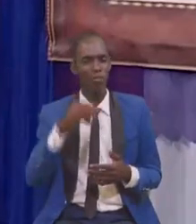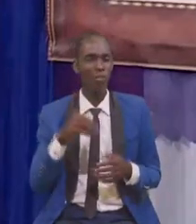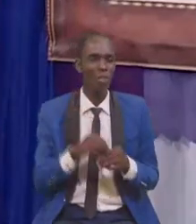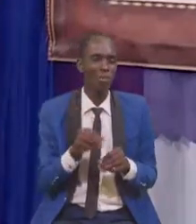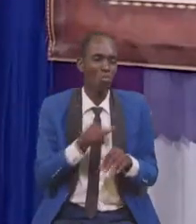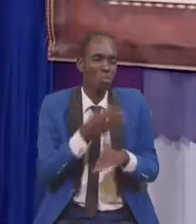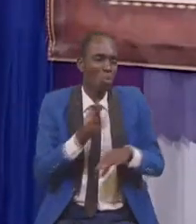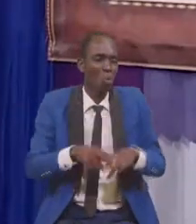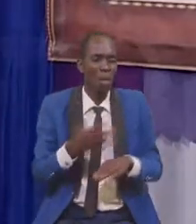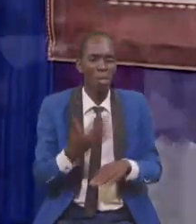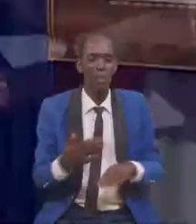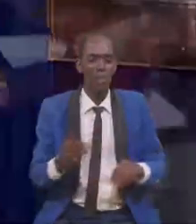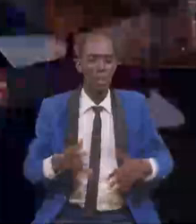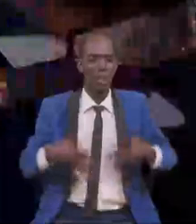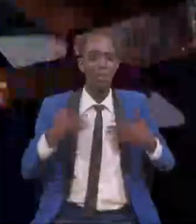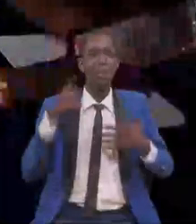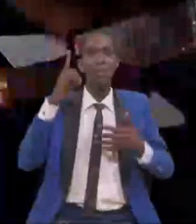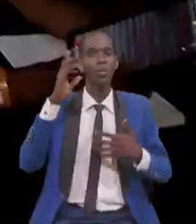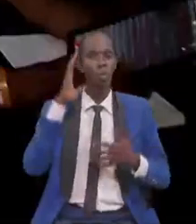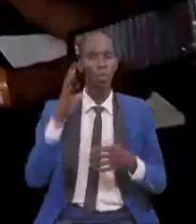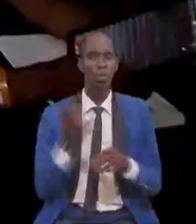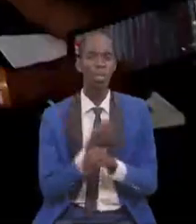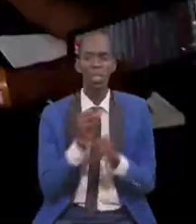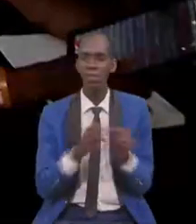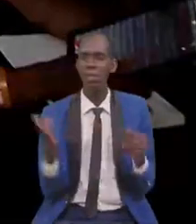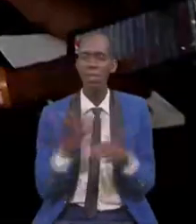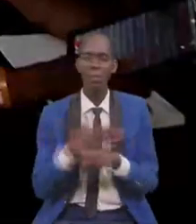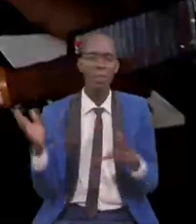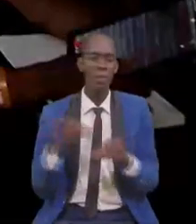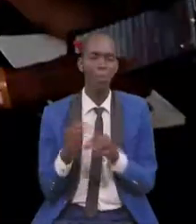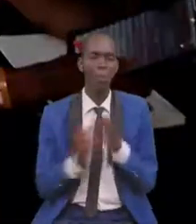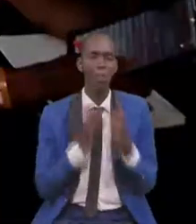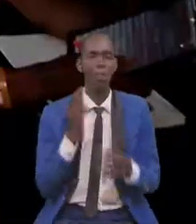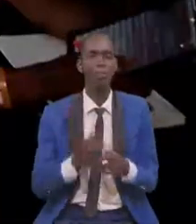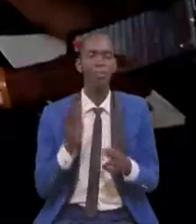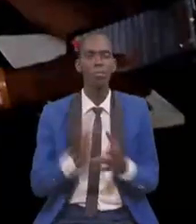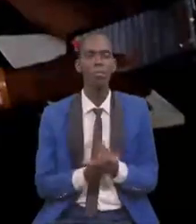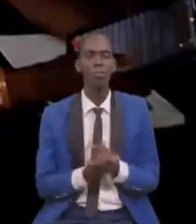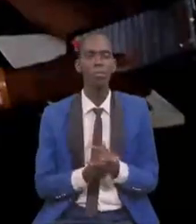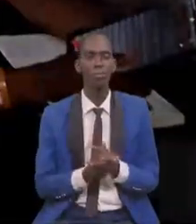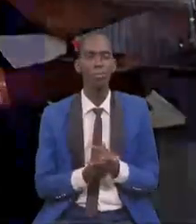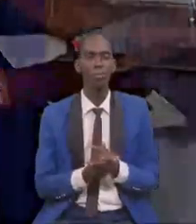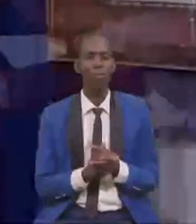L'ignorance dans les choses normales de la vie, il va tout ôter au nom de Jésus-Christ.